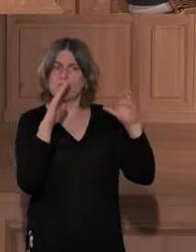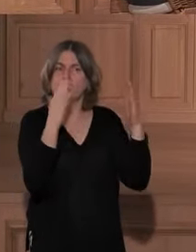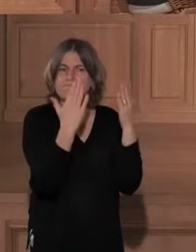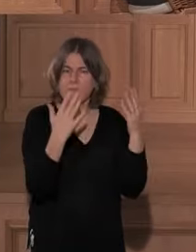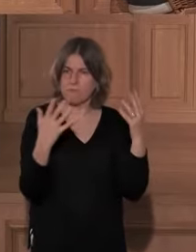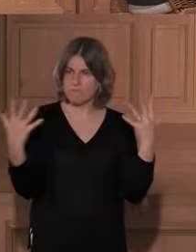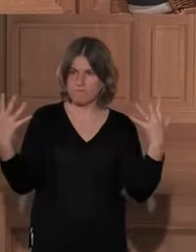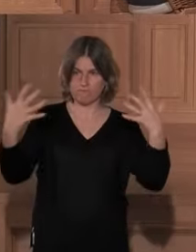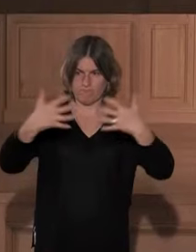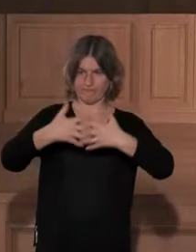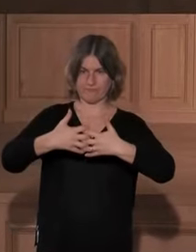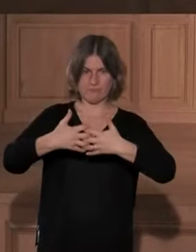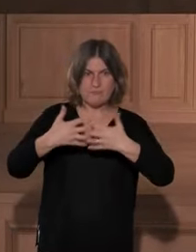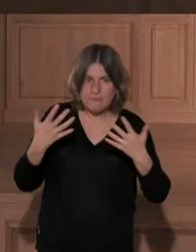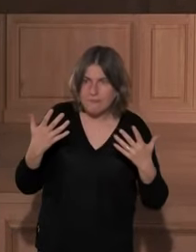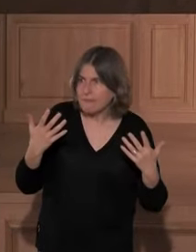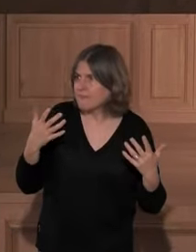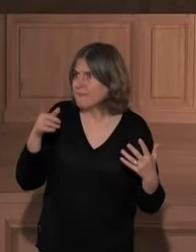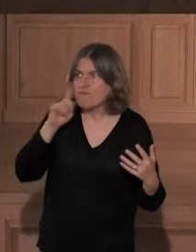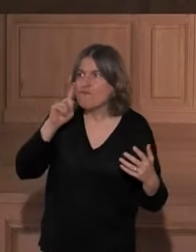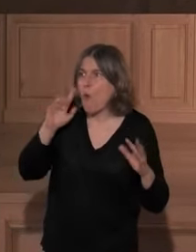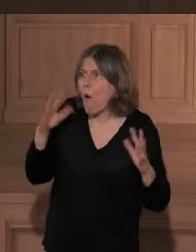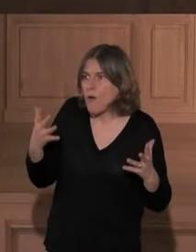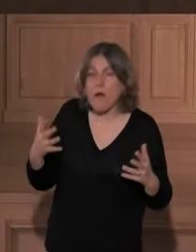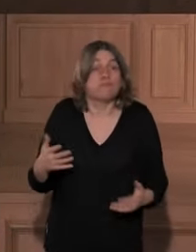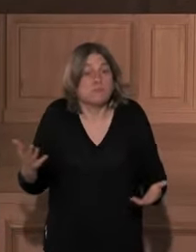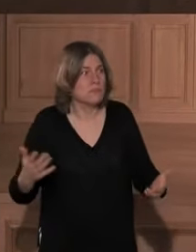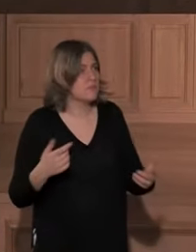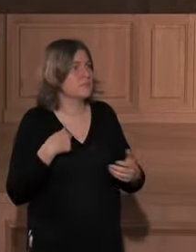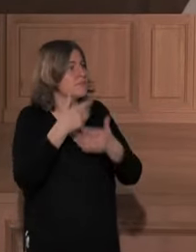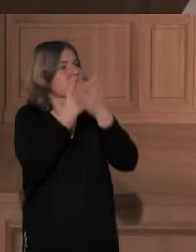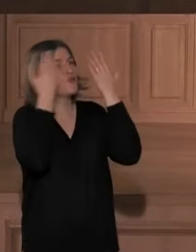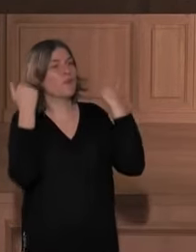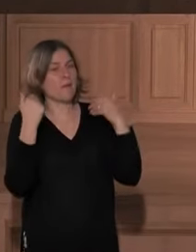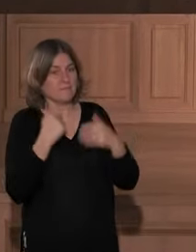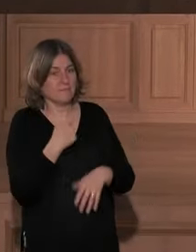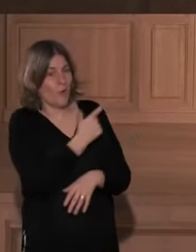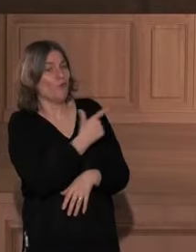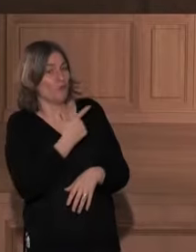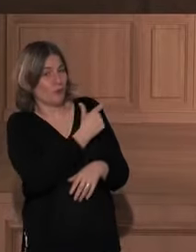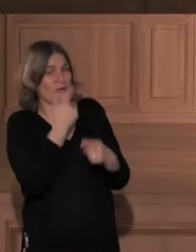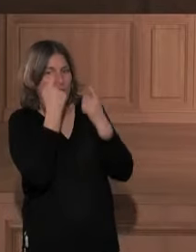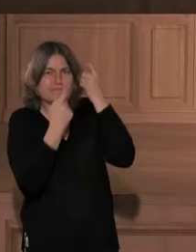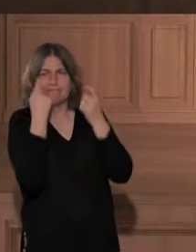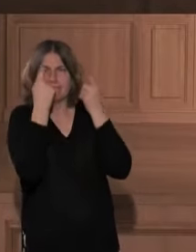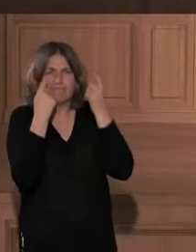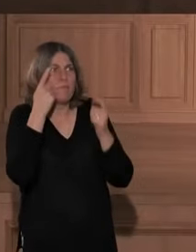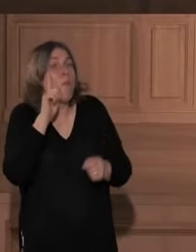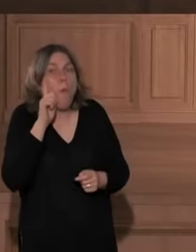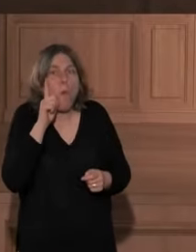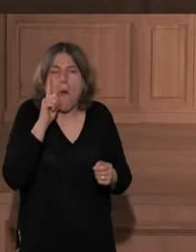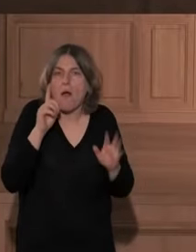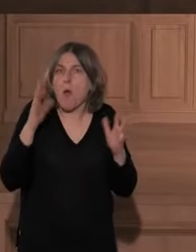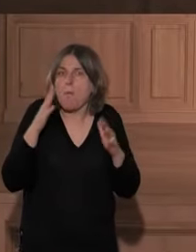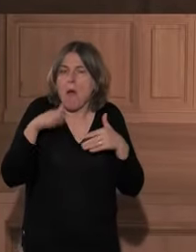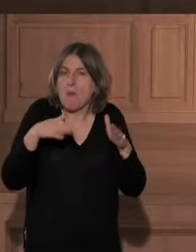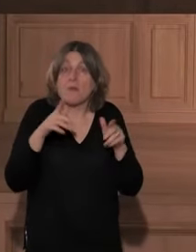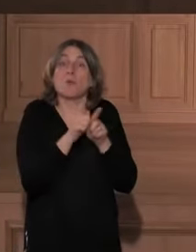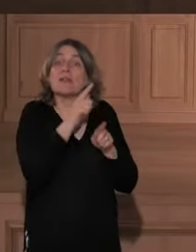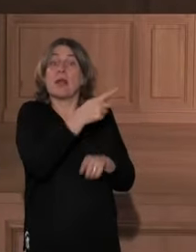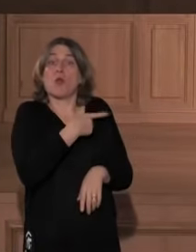ça matche, entre guillemets? Pourquoi ça matche? Honnêtement, on ne sait pas. On s'est beaucoup posé la question avec Stéphane. On s'est posé aussi la question avec le